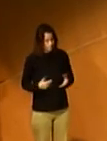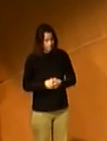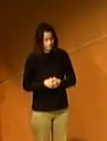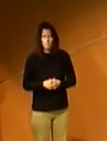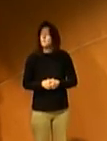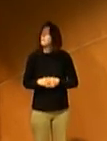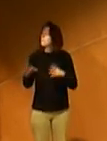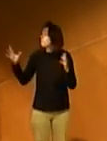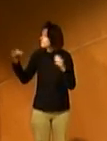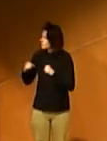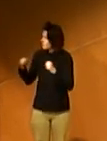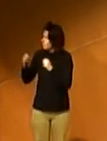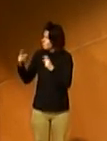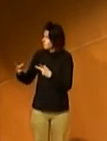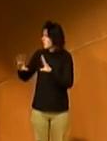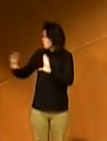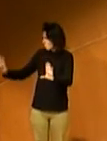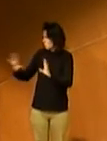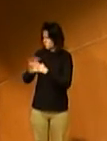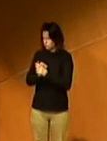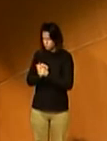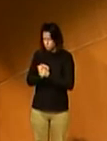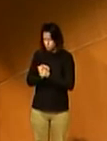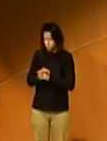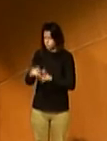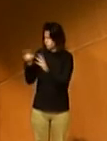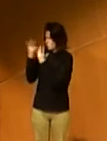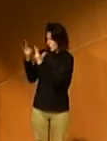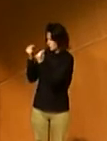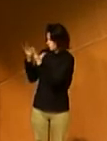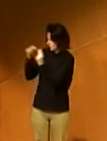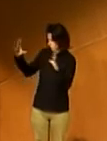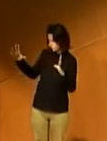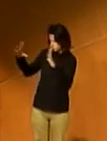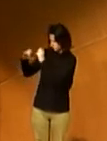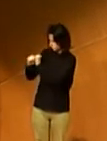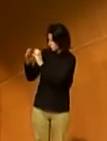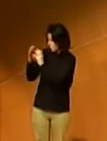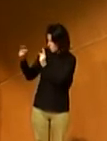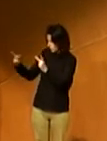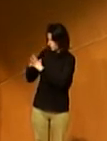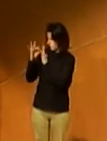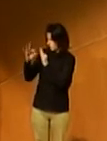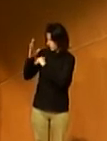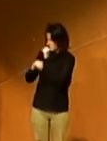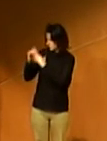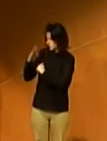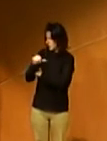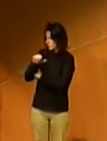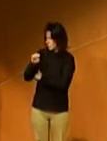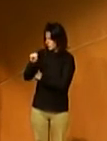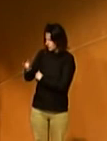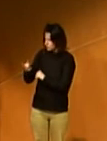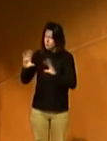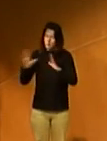D'accord. Bon, on a rapidement fait le tour comme ça du métier d'AESH. Moi, je